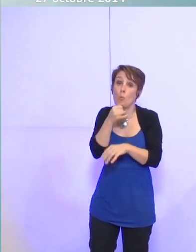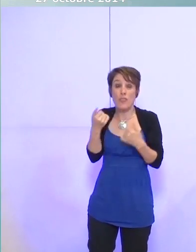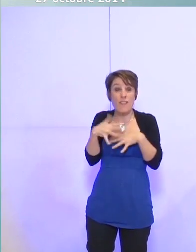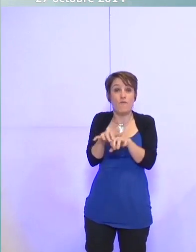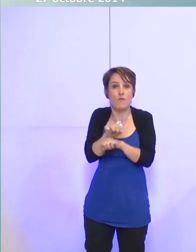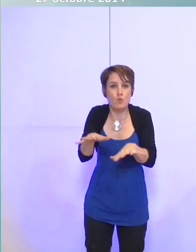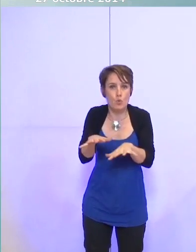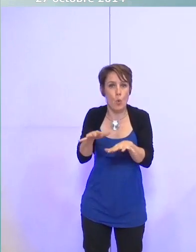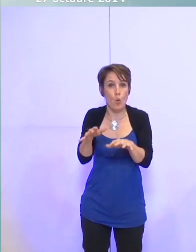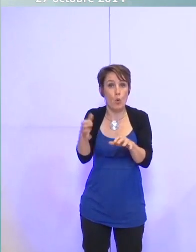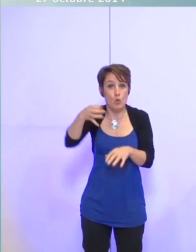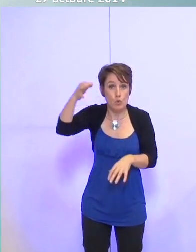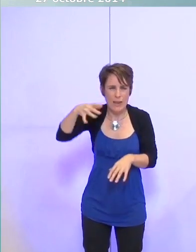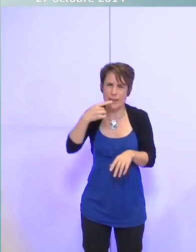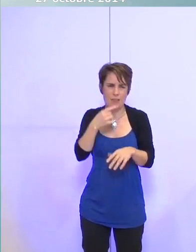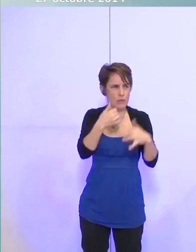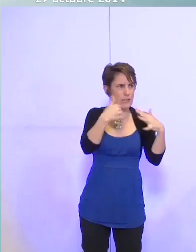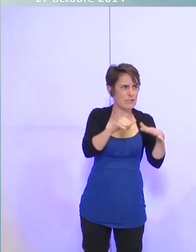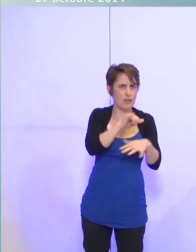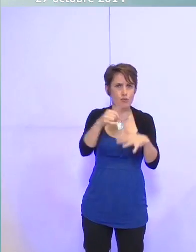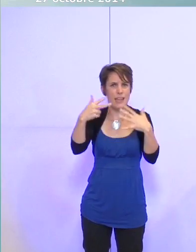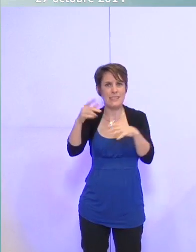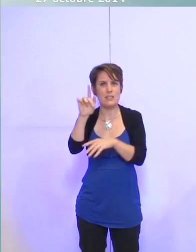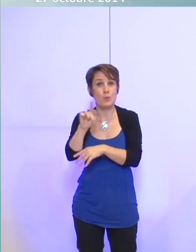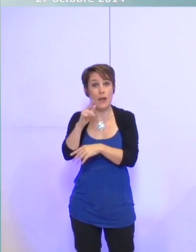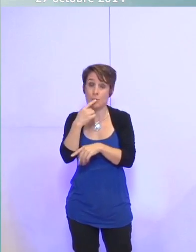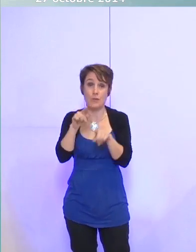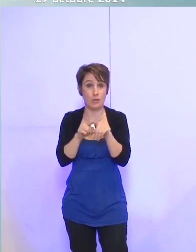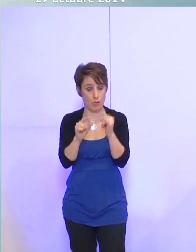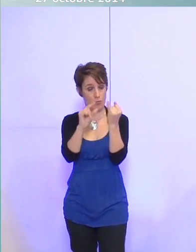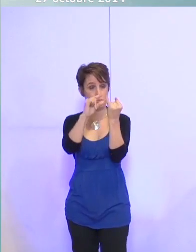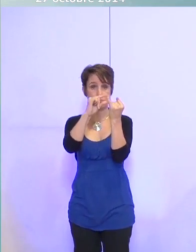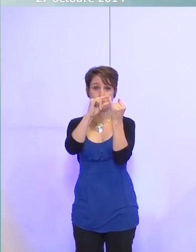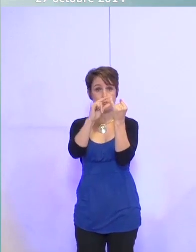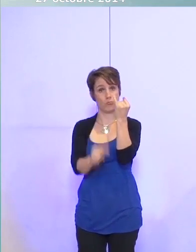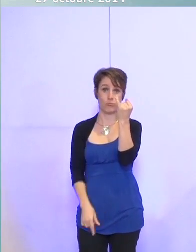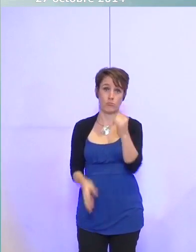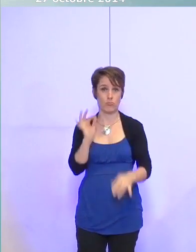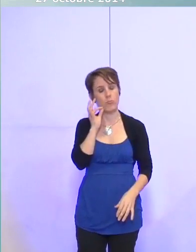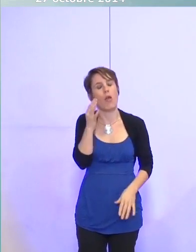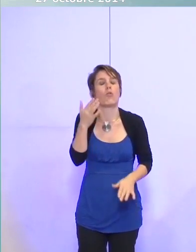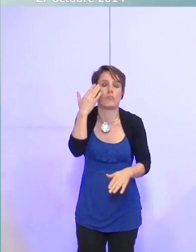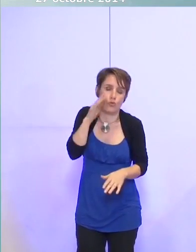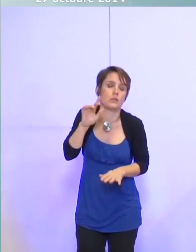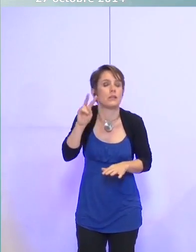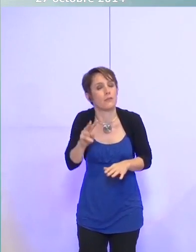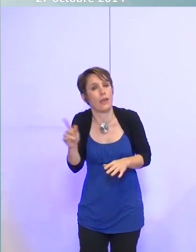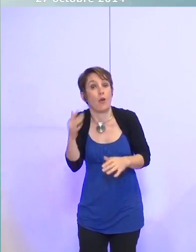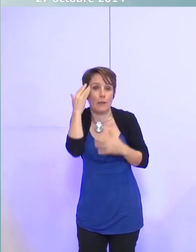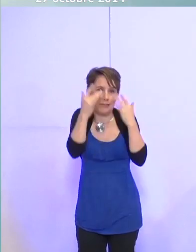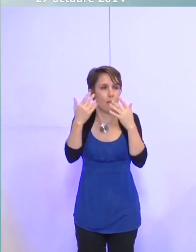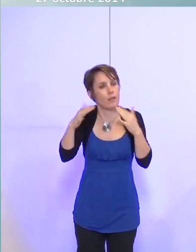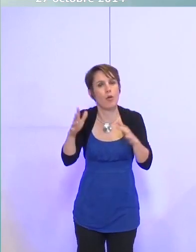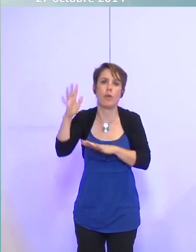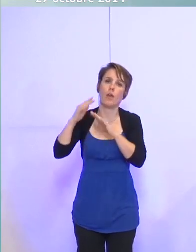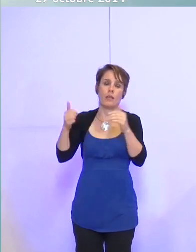18 grammes, c'est-à-dire le volume d'un petit doigt. Alors je sais que c'est embêtant, c'était quand même dans un réacteur en phase d'essai. Je vous rappelle quand même que la